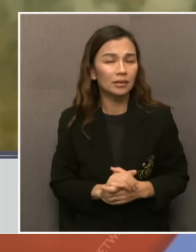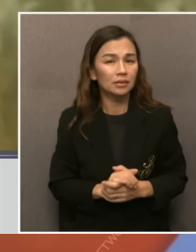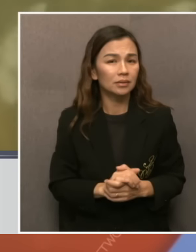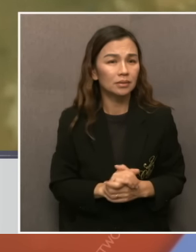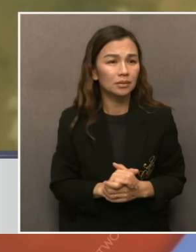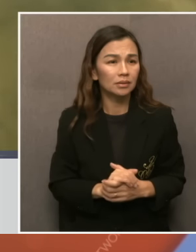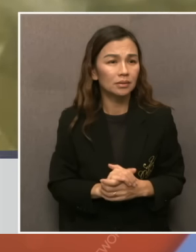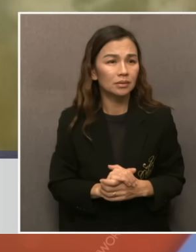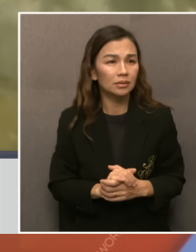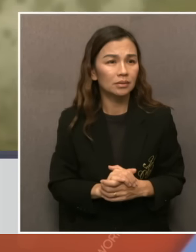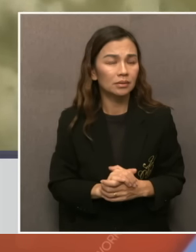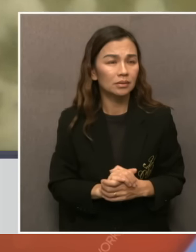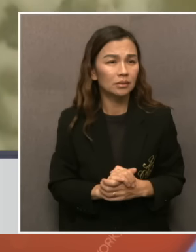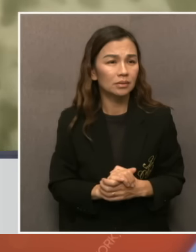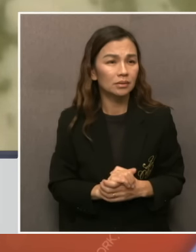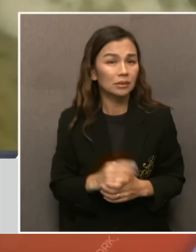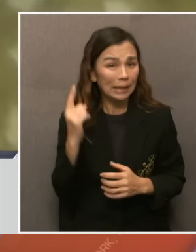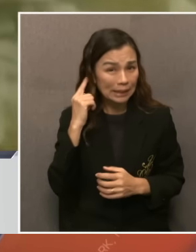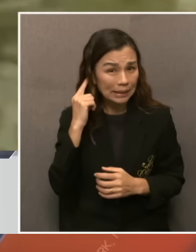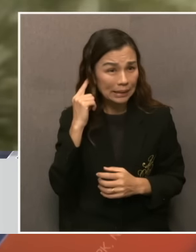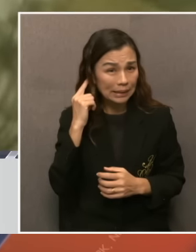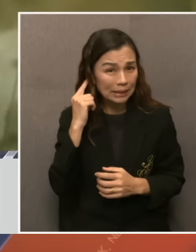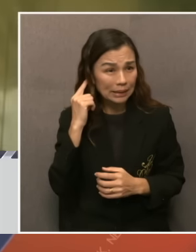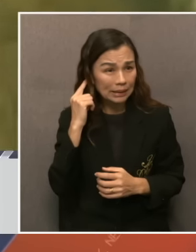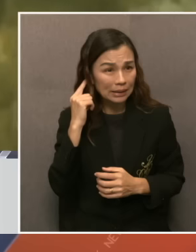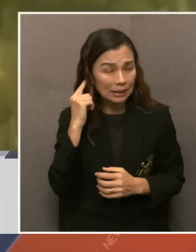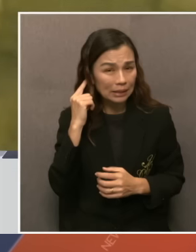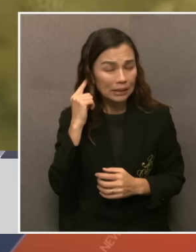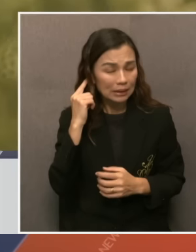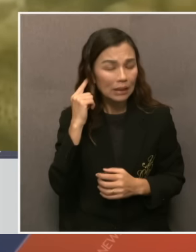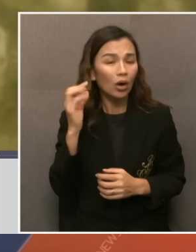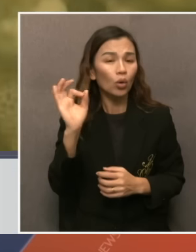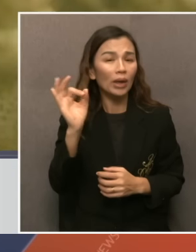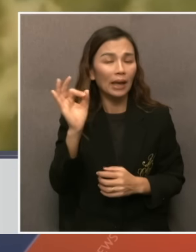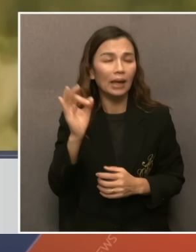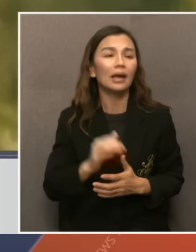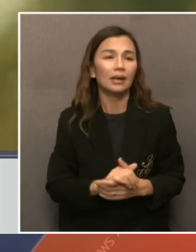อาจารย์คะ สามารถได้ยินไหมครับ ฮัลโหลได้ยินค่ะอาจารย ์